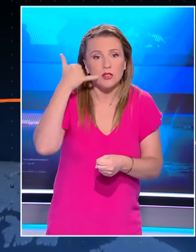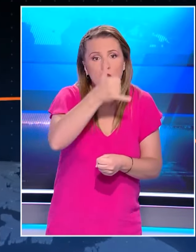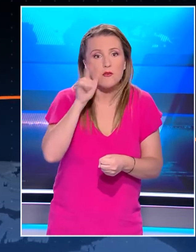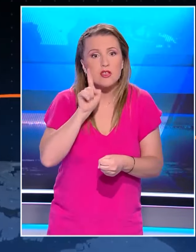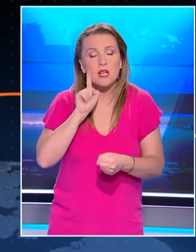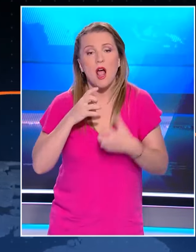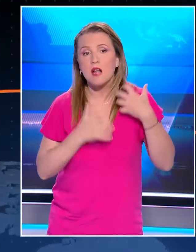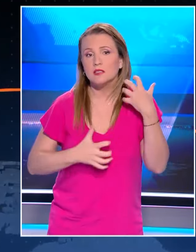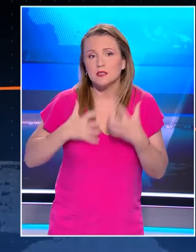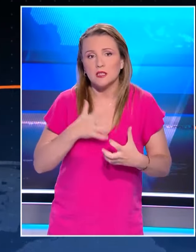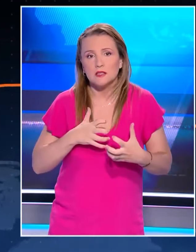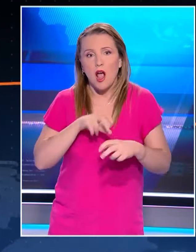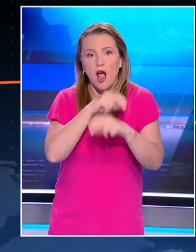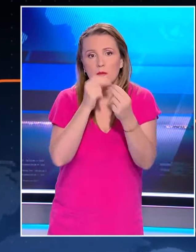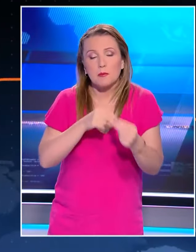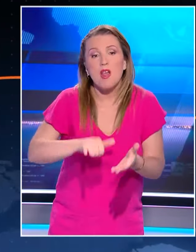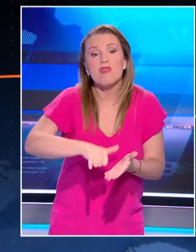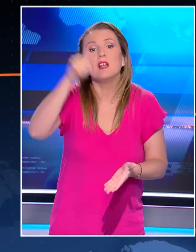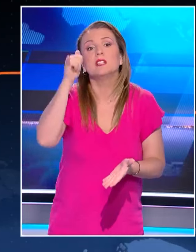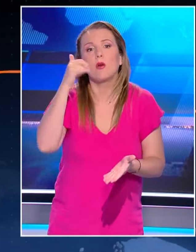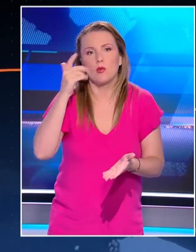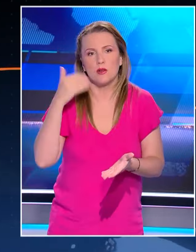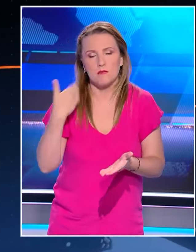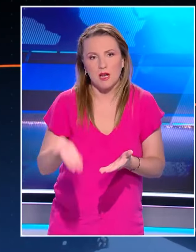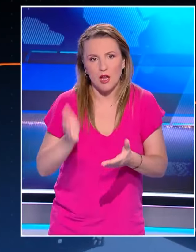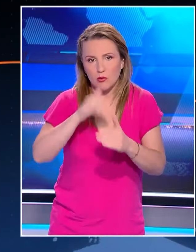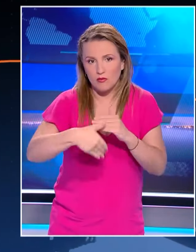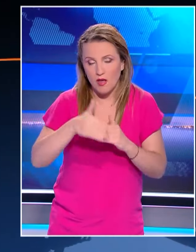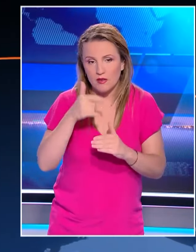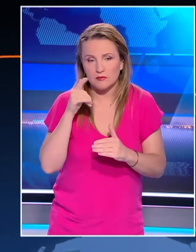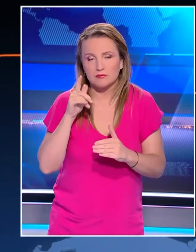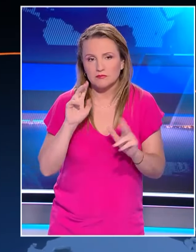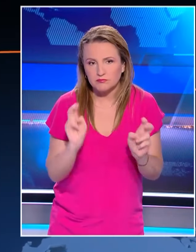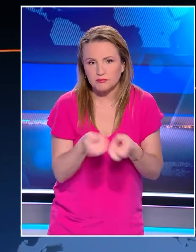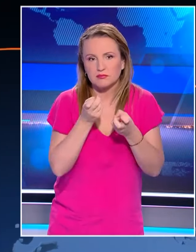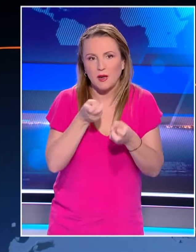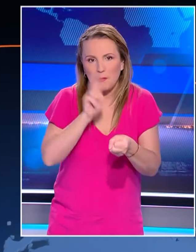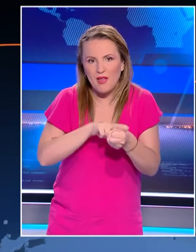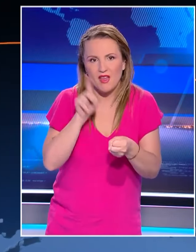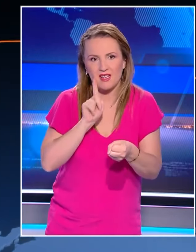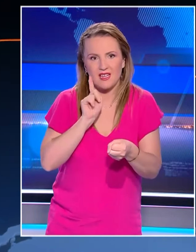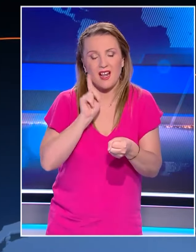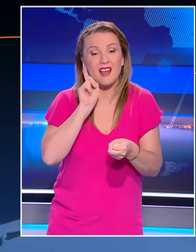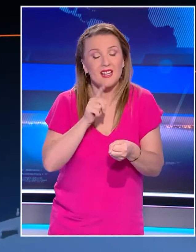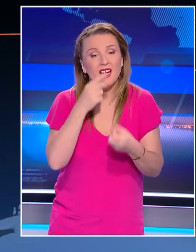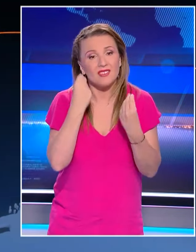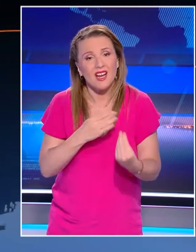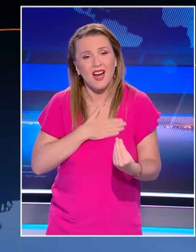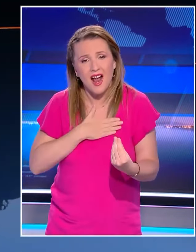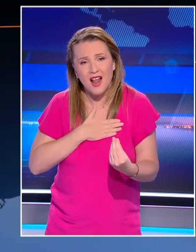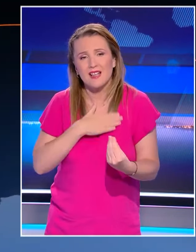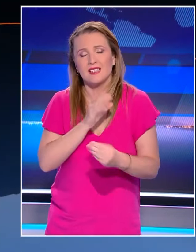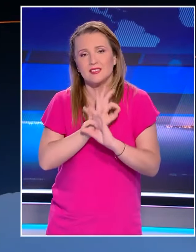αυτά. Και το βράδυ αργά μάθαμε ότι τη βρήκαν μέσα. Φιλότιμη, εργατική,